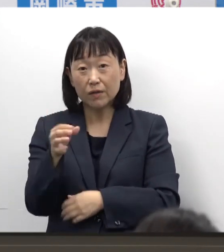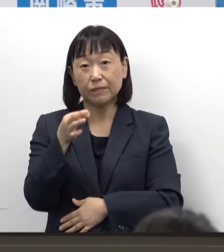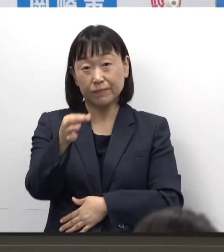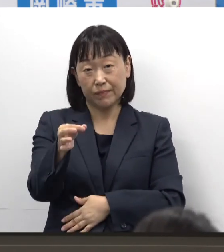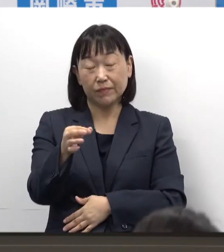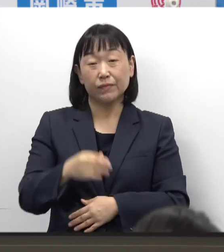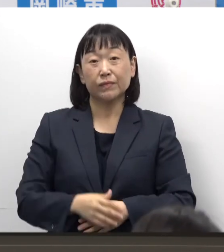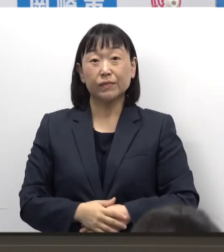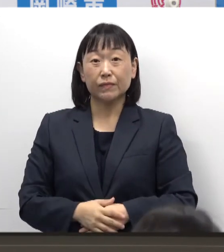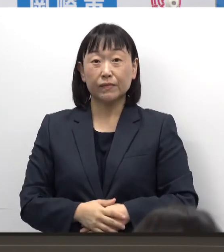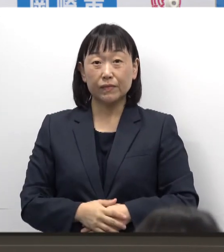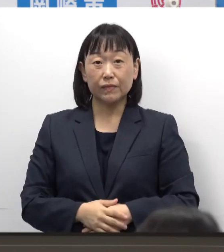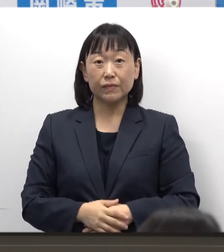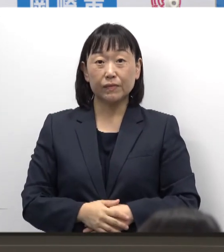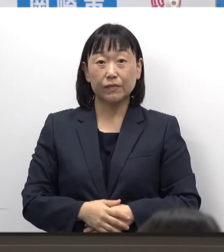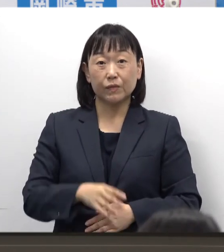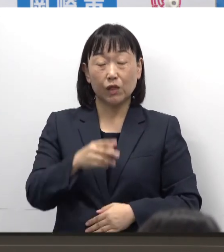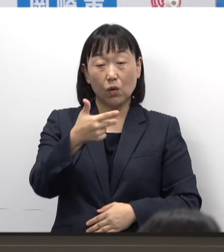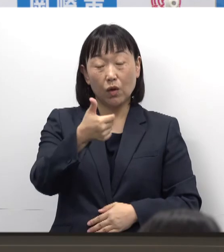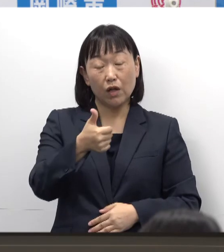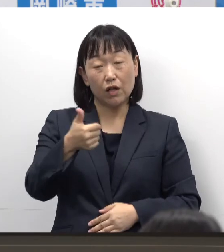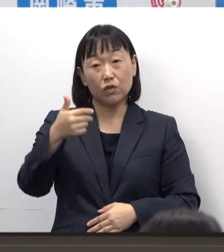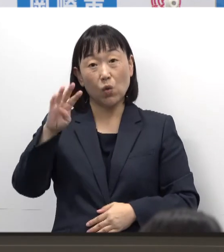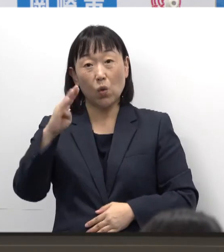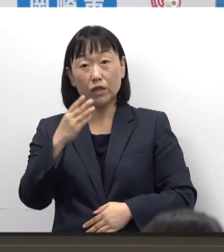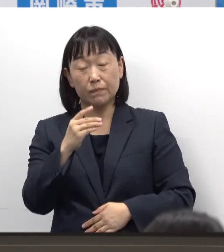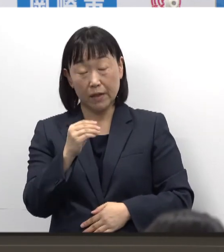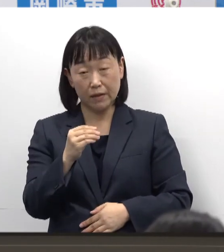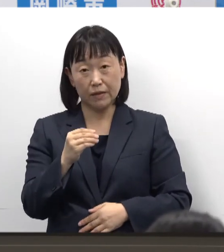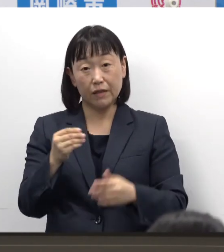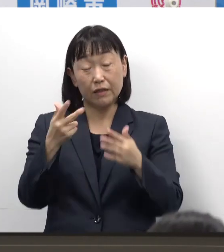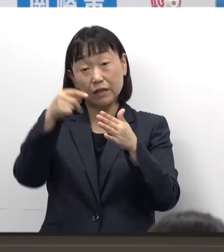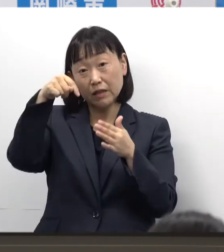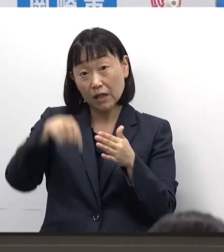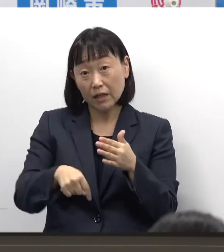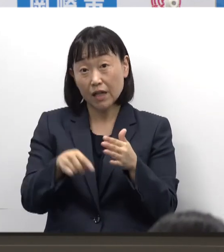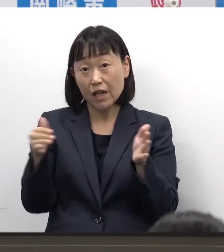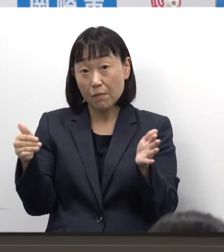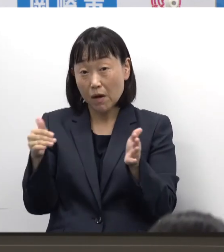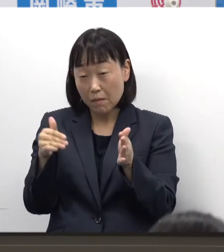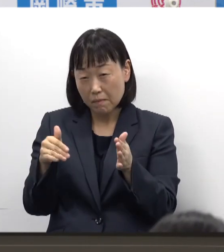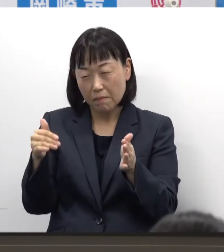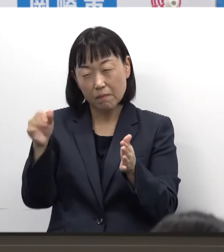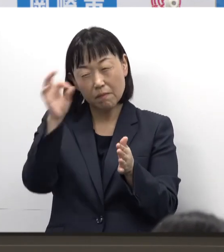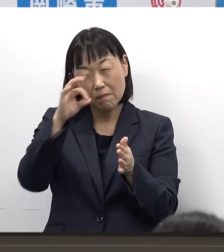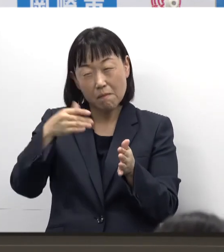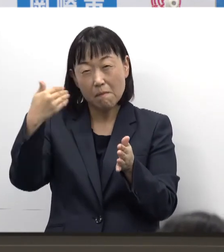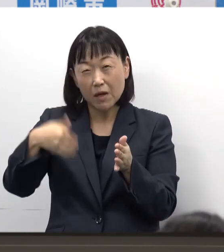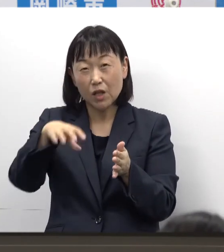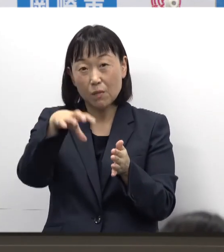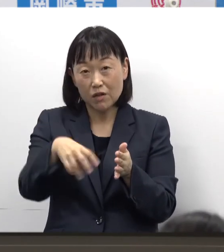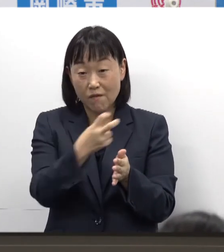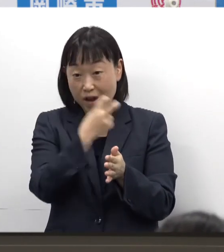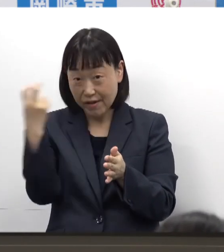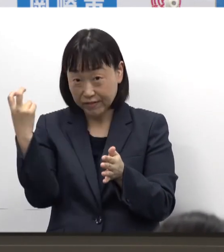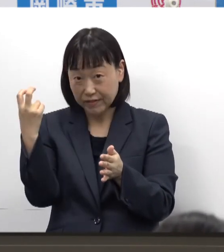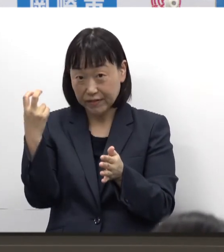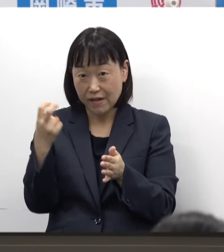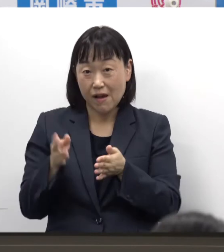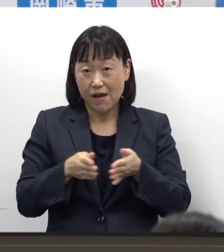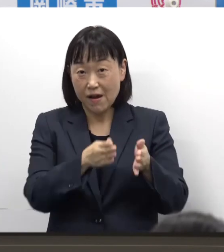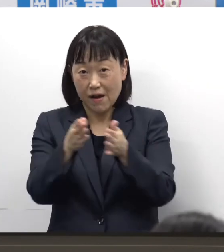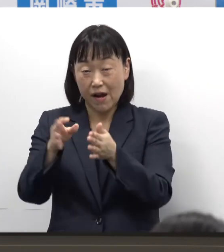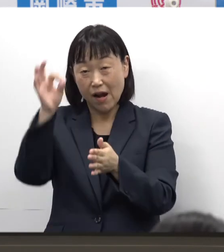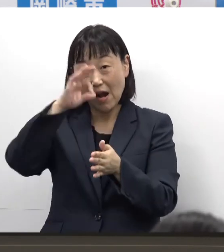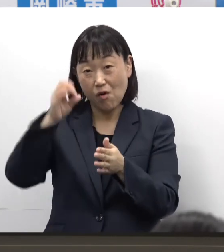ありますがないがドラマの放送により市内でも未だ見いだせていない場所を発掘して新たな観光ルートとして